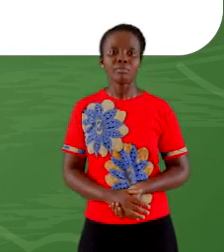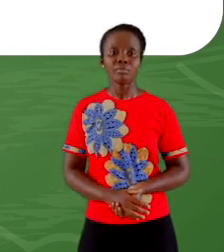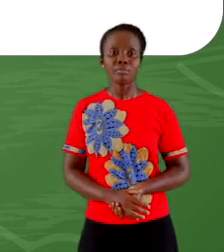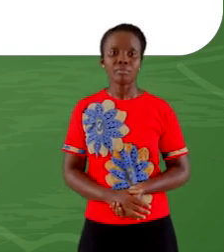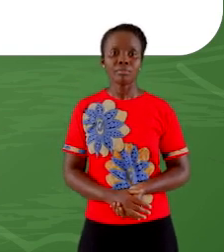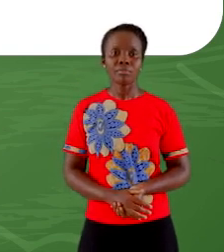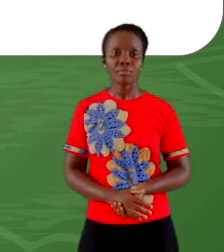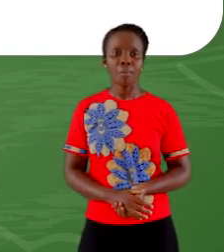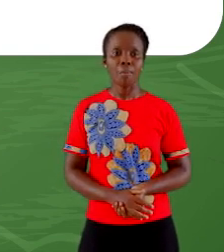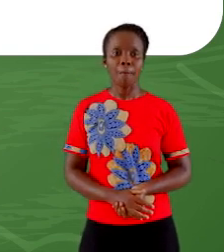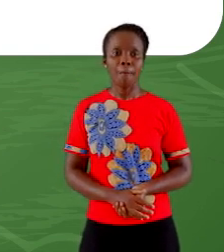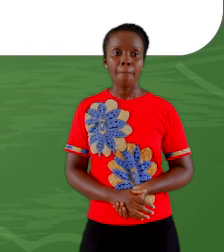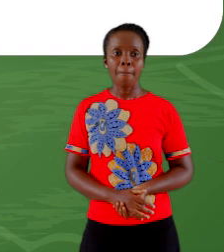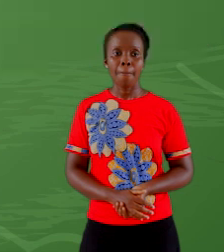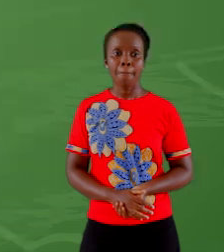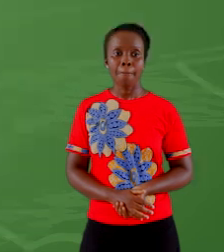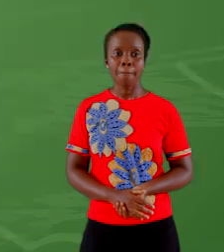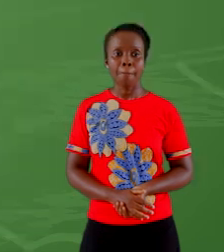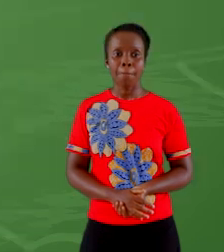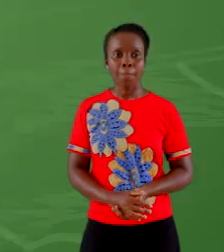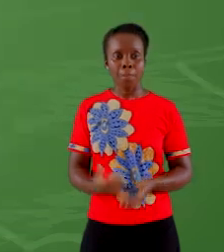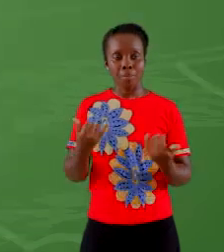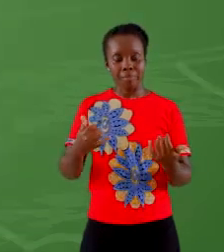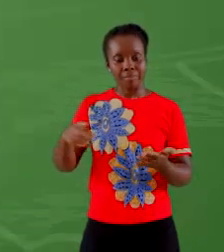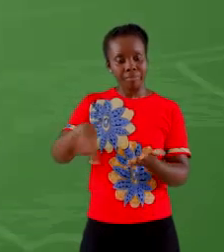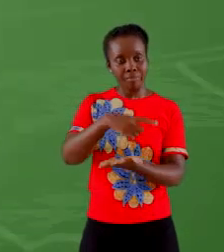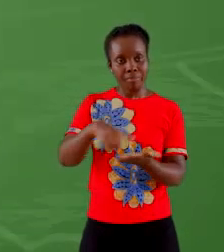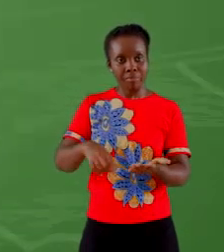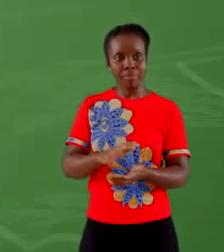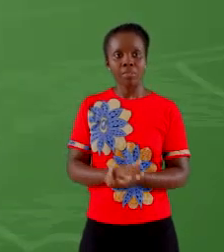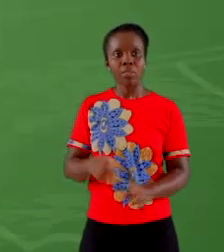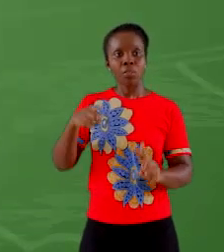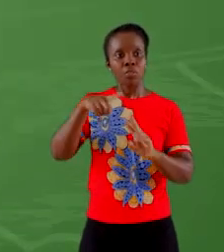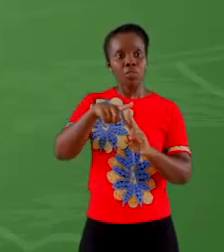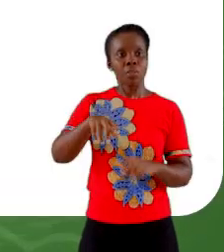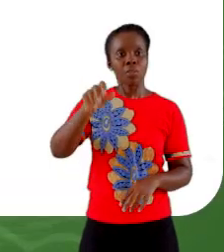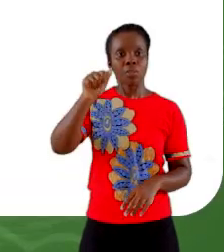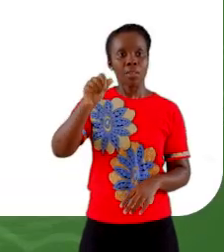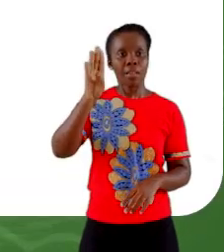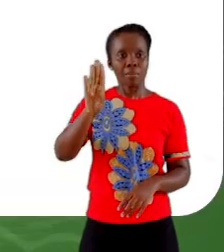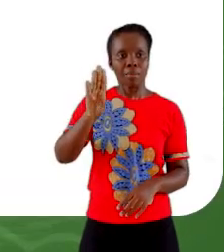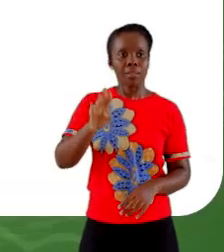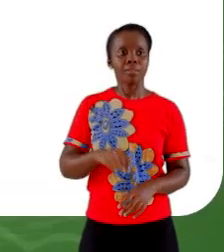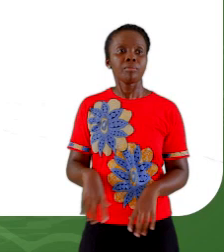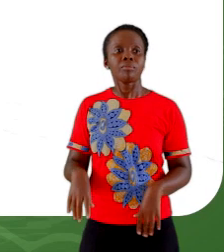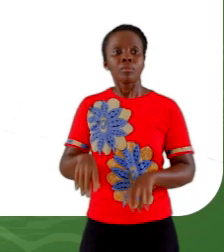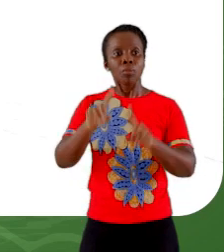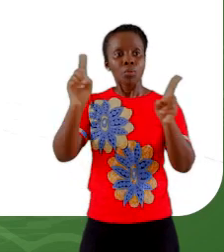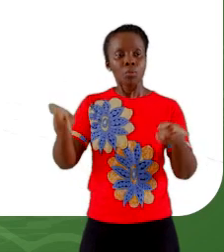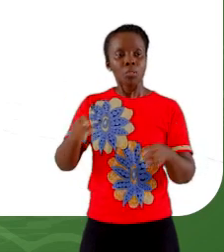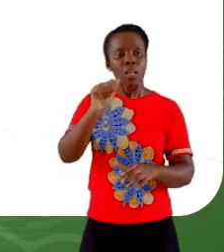Le vecteur AB de coordonnées A-3,